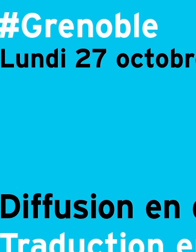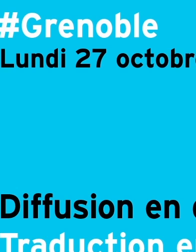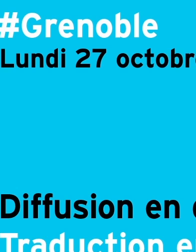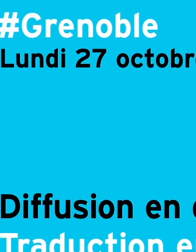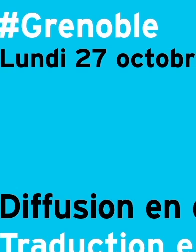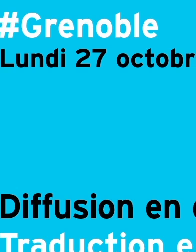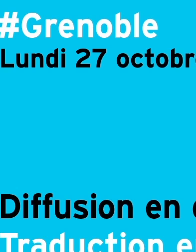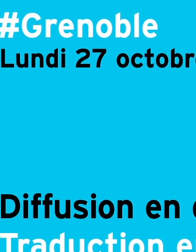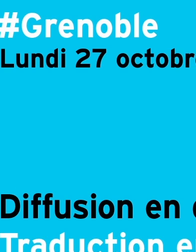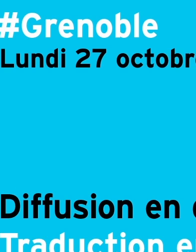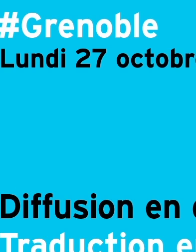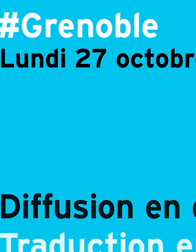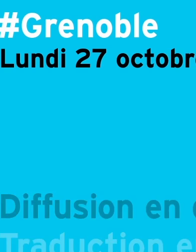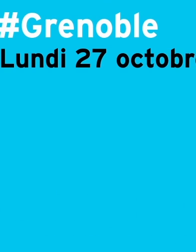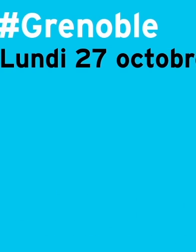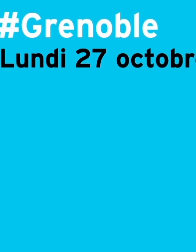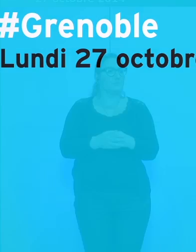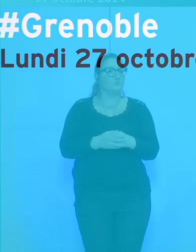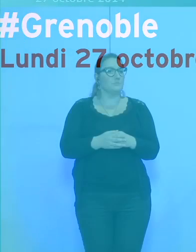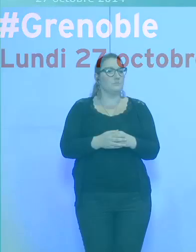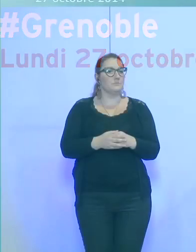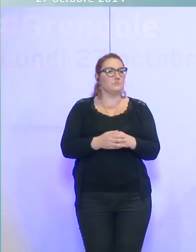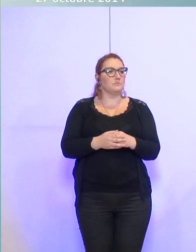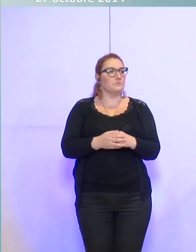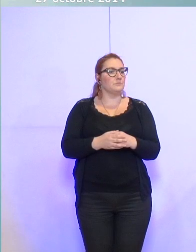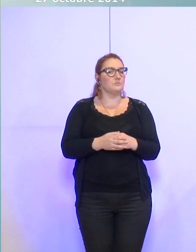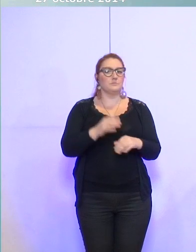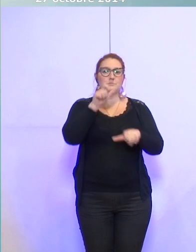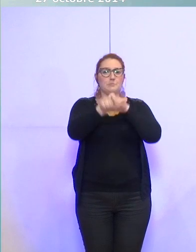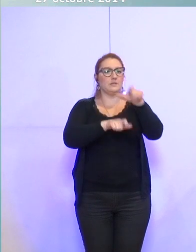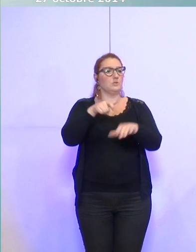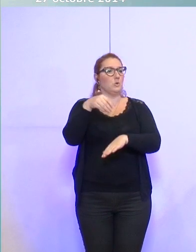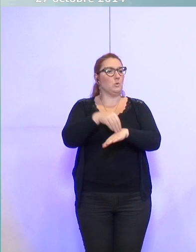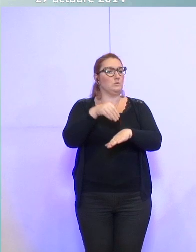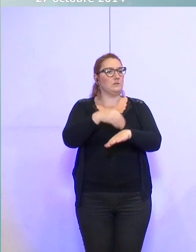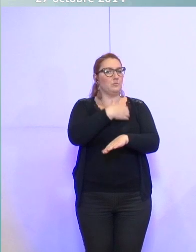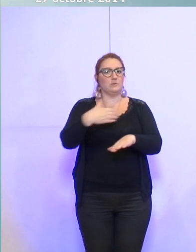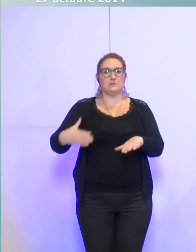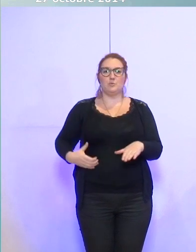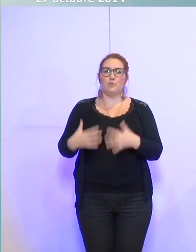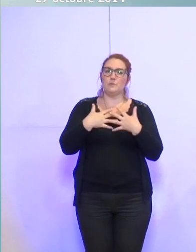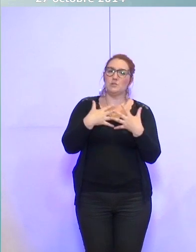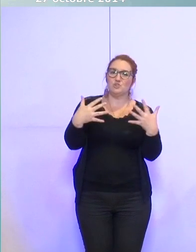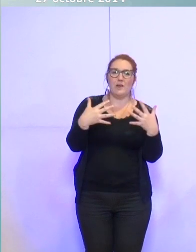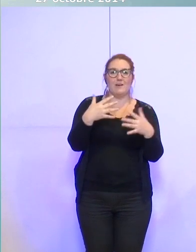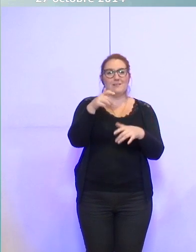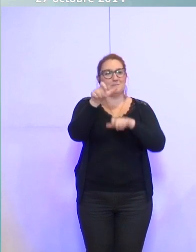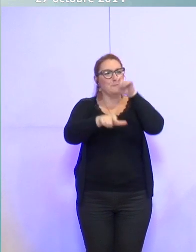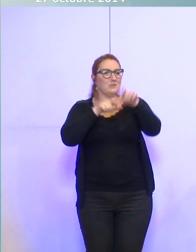Mesdames et messieurs les conseillers municipaux, et chères grenobloises et chers grenoblois qui suivez ce